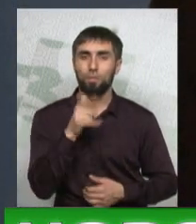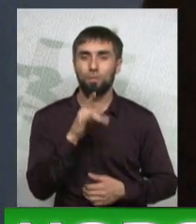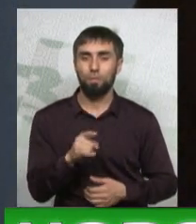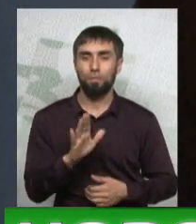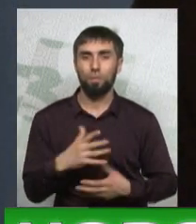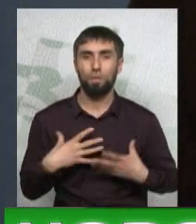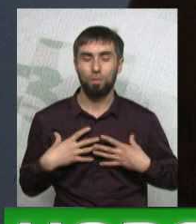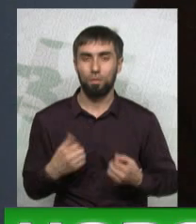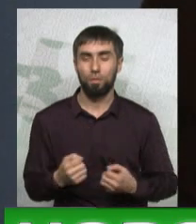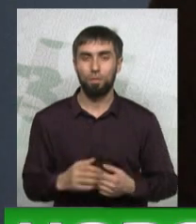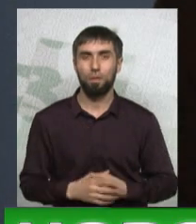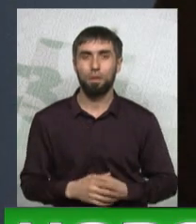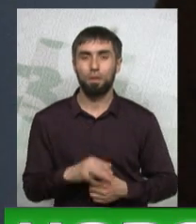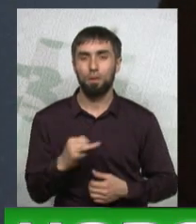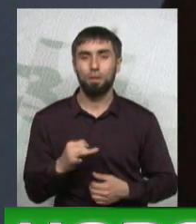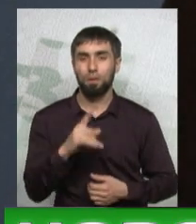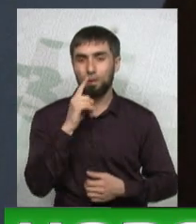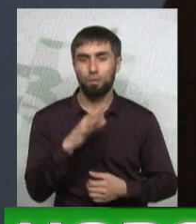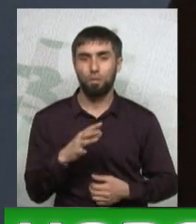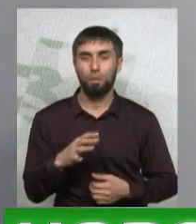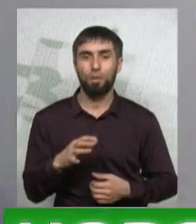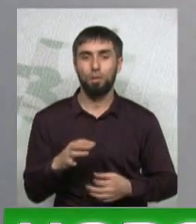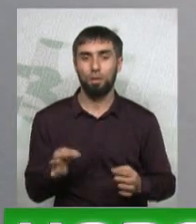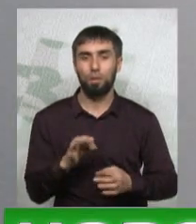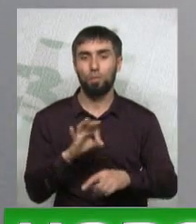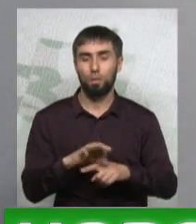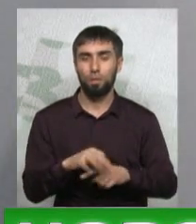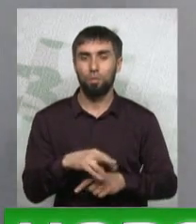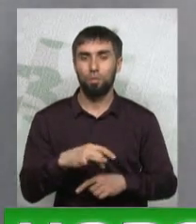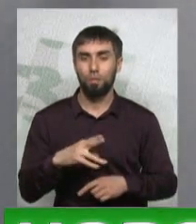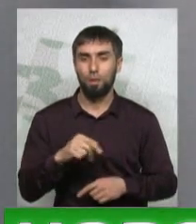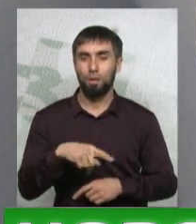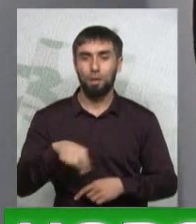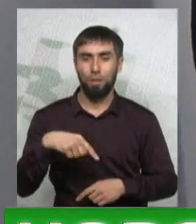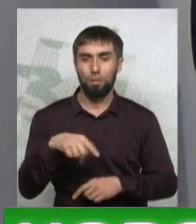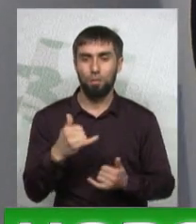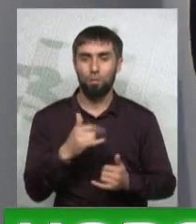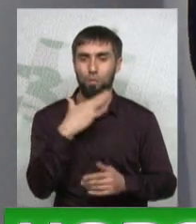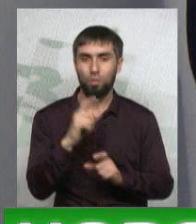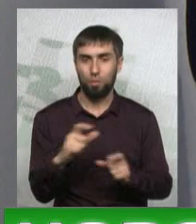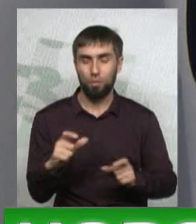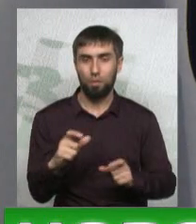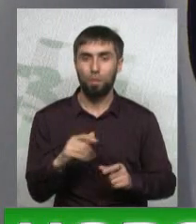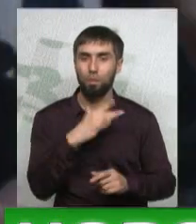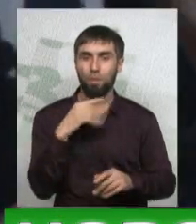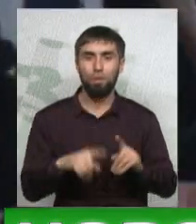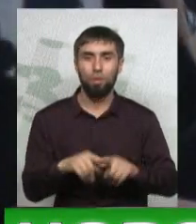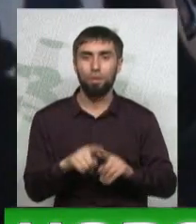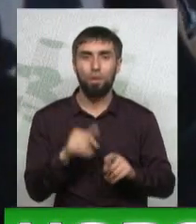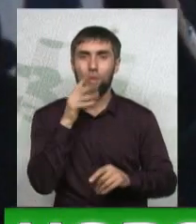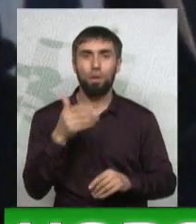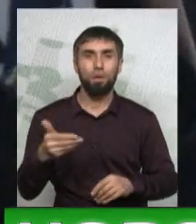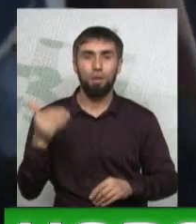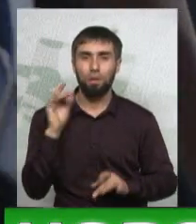будешь здоровым и не будешь болеть. В поликлинике Карабулака сегодня многолюдно. Многие родители, которые